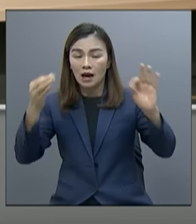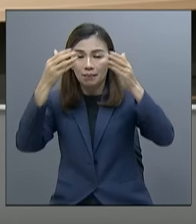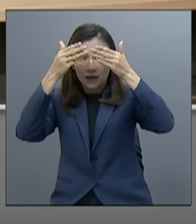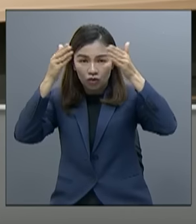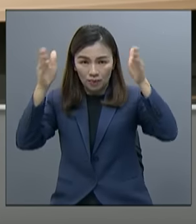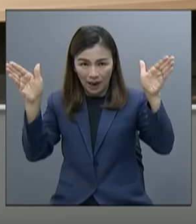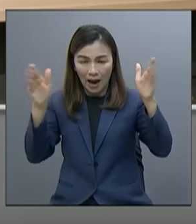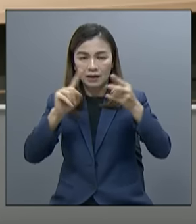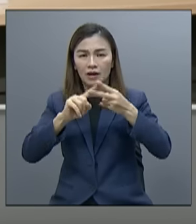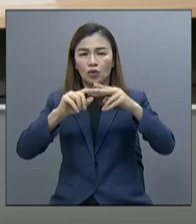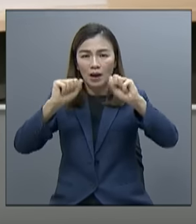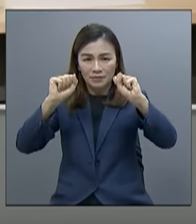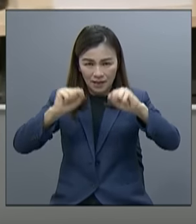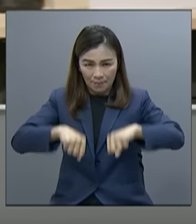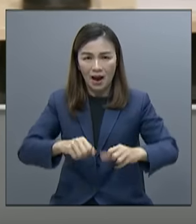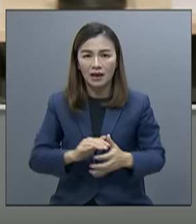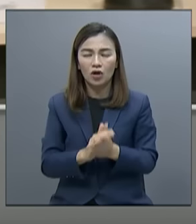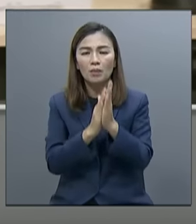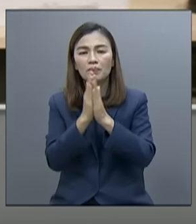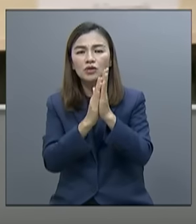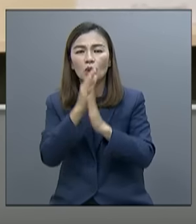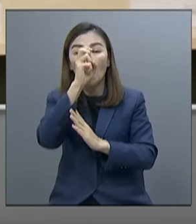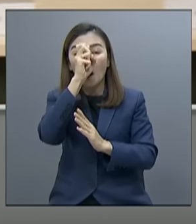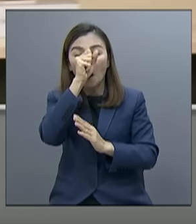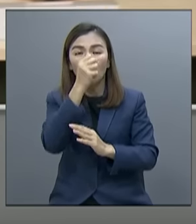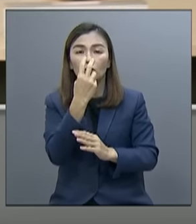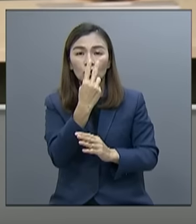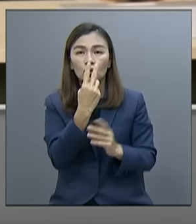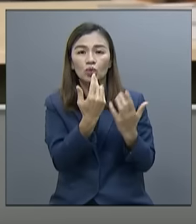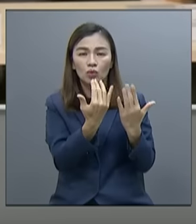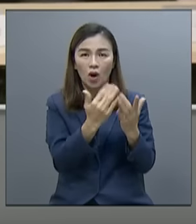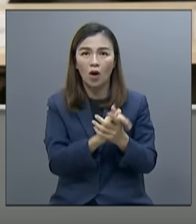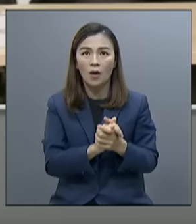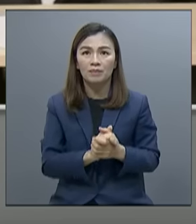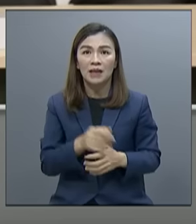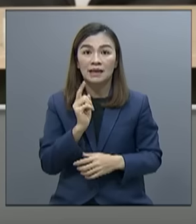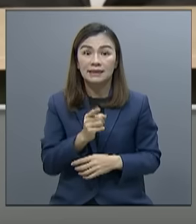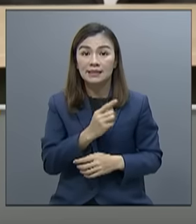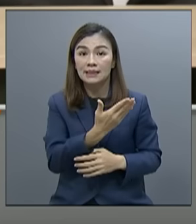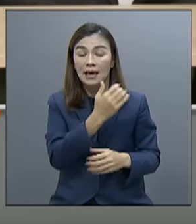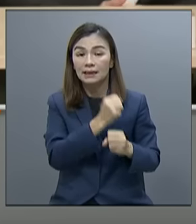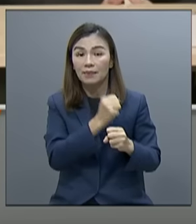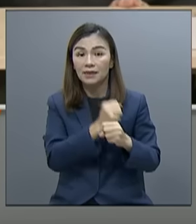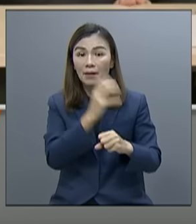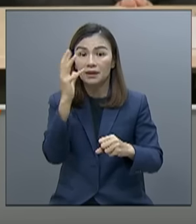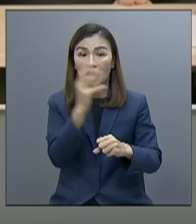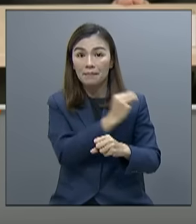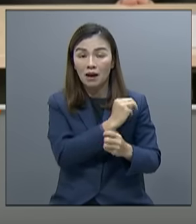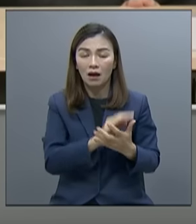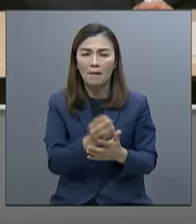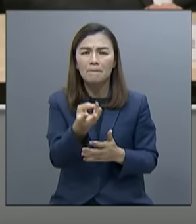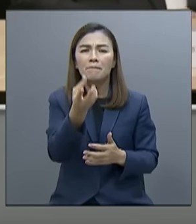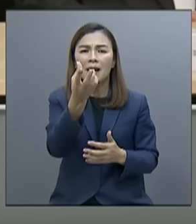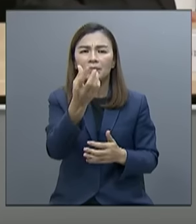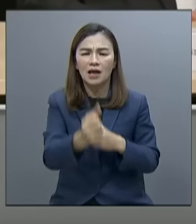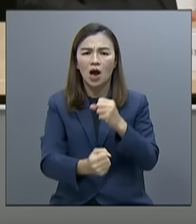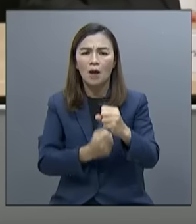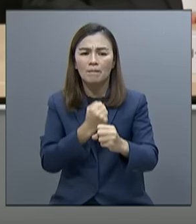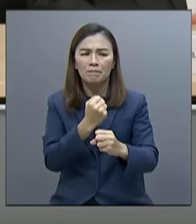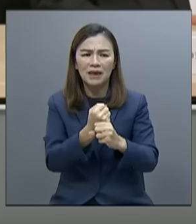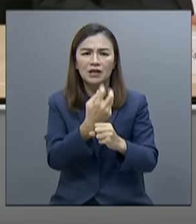วก็ความสามารถที่จะต้องพิสูจน์ค่ะอย่างที่เราทราบกันคุณแพทองธารเนี่ยชิมลางงานทางการเมืองได้ไม่ถึง3ปีดีเลยส.ส.